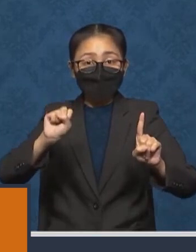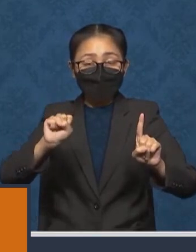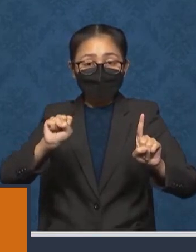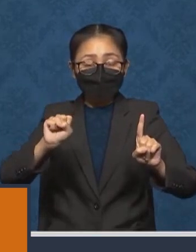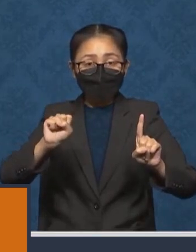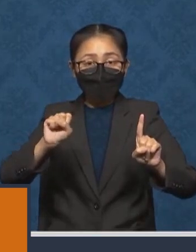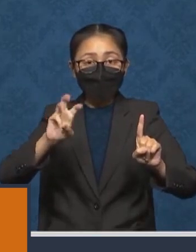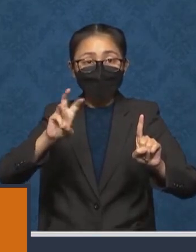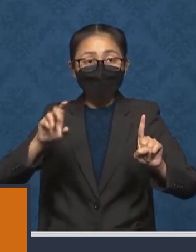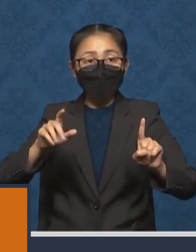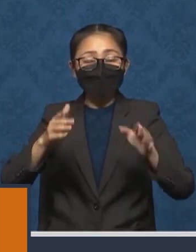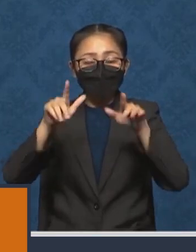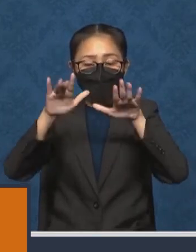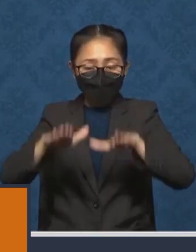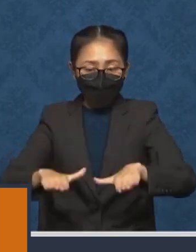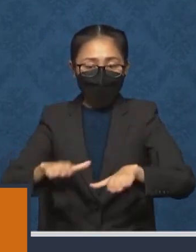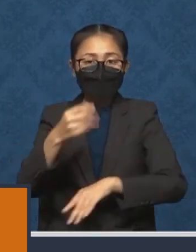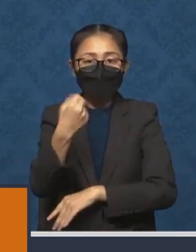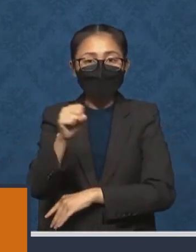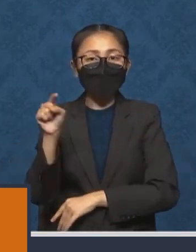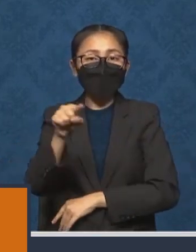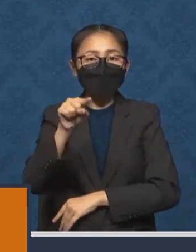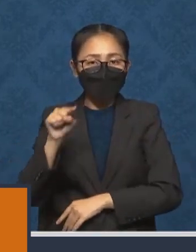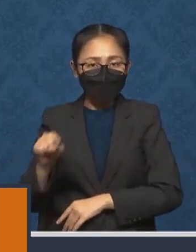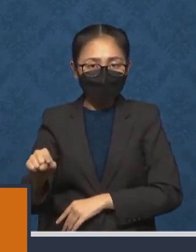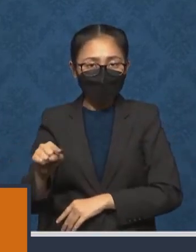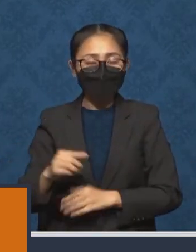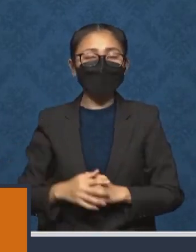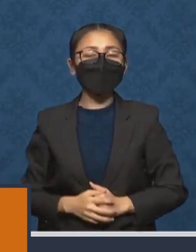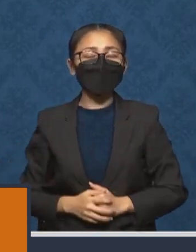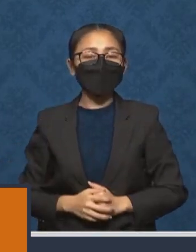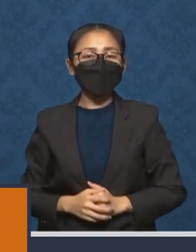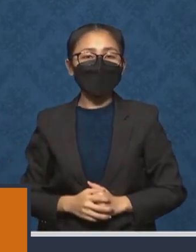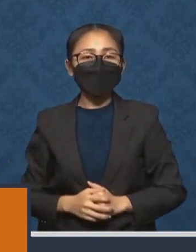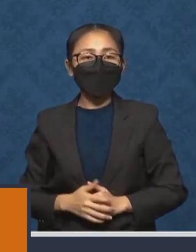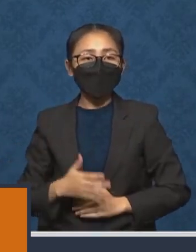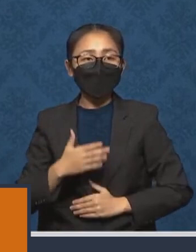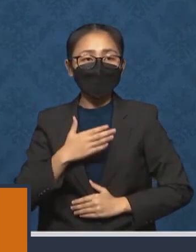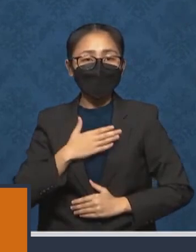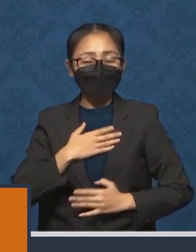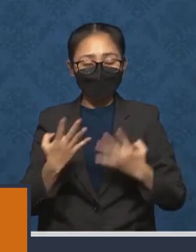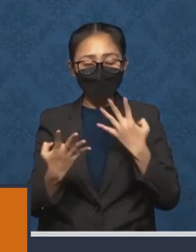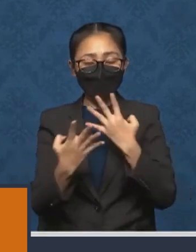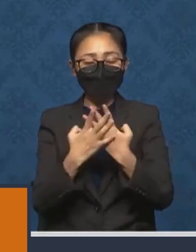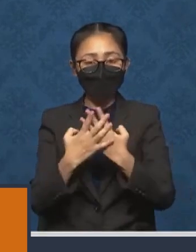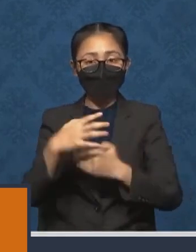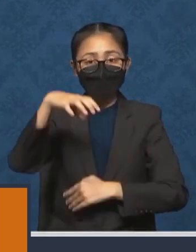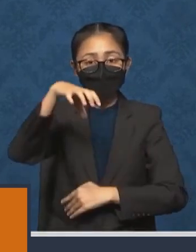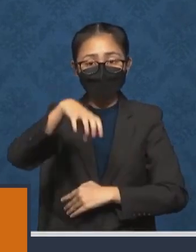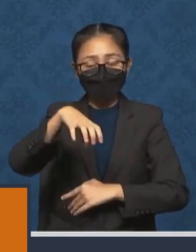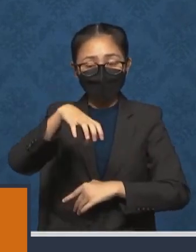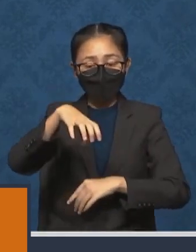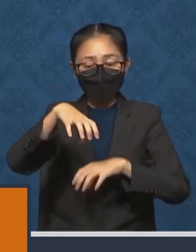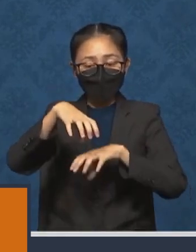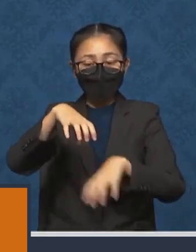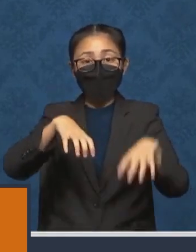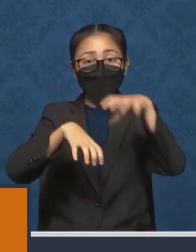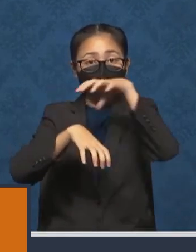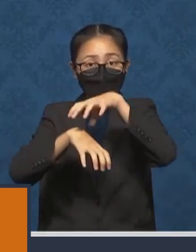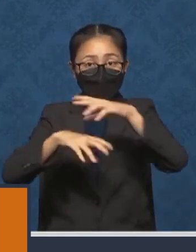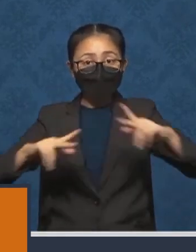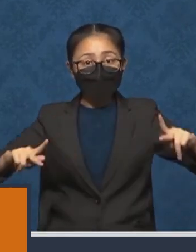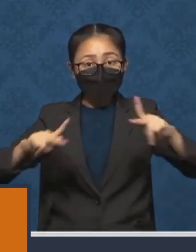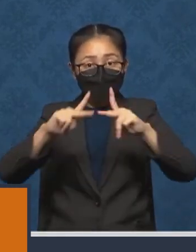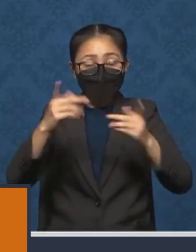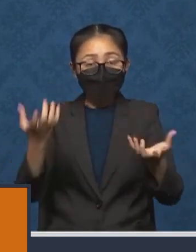11,927,963,400 บาทไว้ที่ 10% ครับท่านประธานครับกรมราชทัณฑ์เป็นหน่วยงานในกระทรวงยุติธรรมที่ได้รับงบประมาณไปสูงสุด